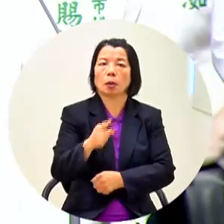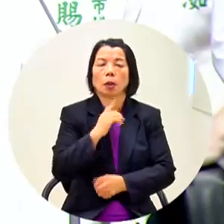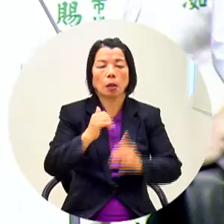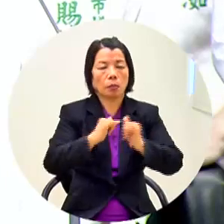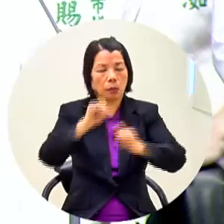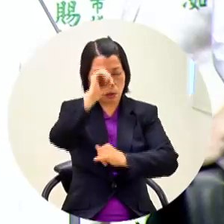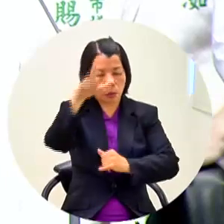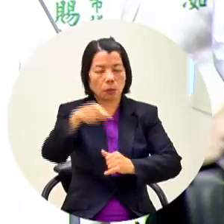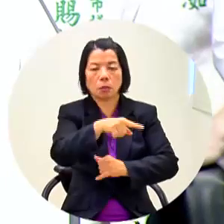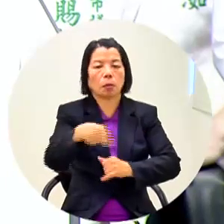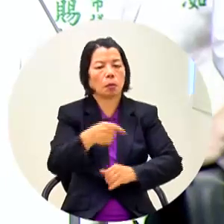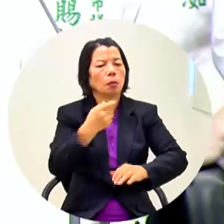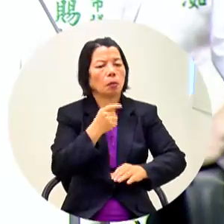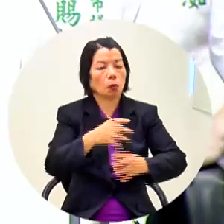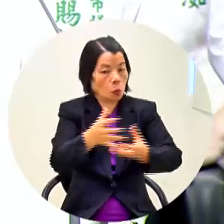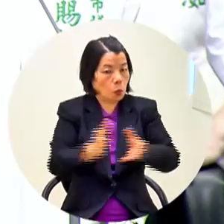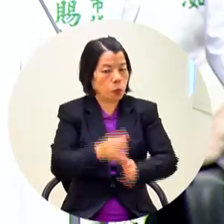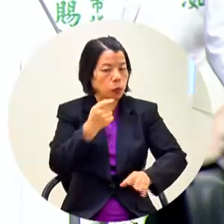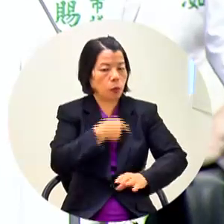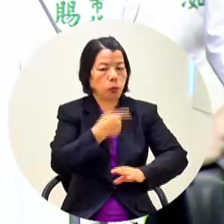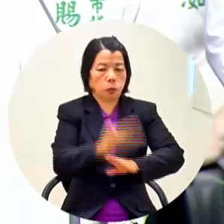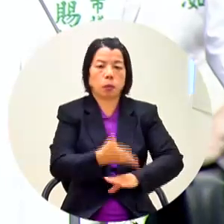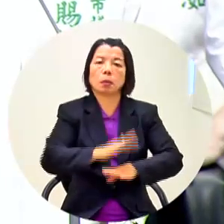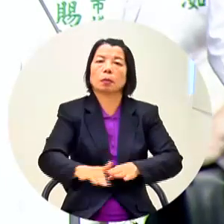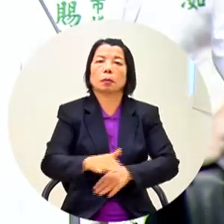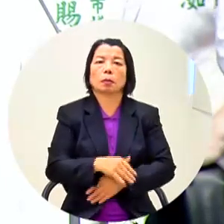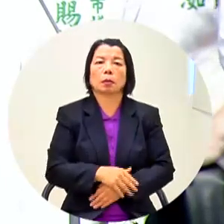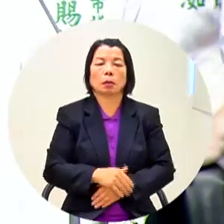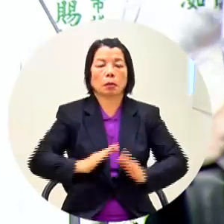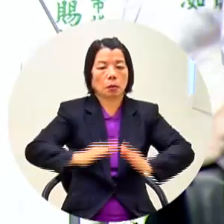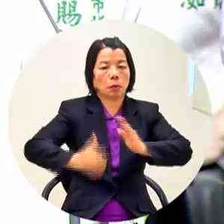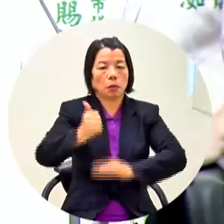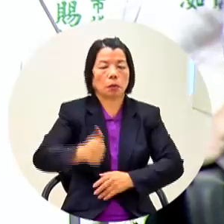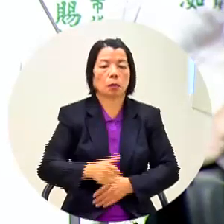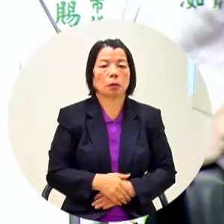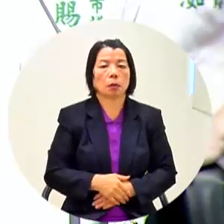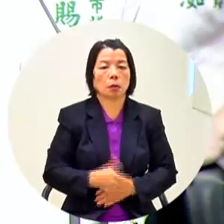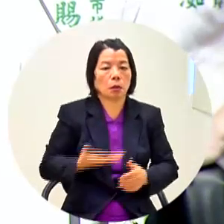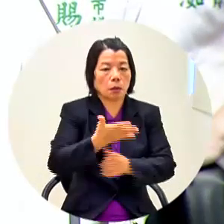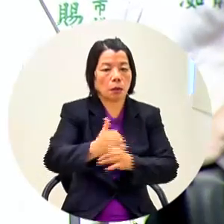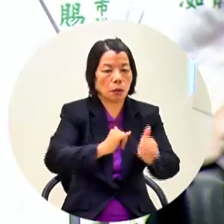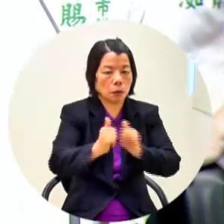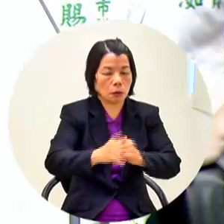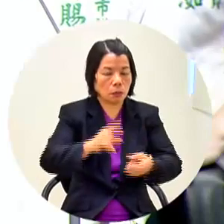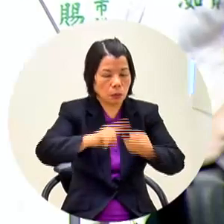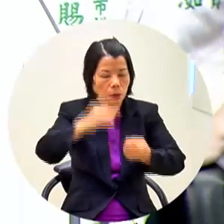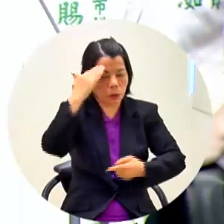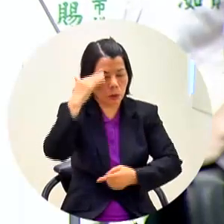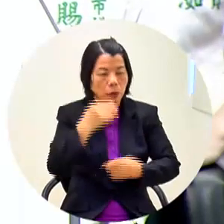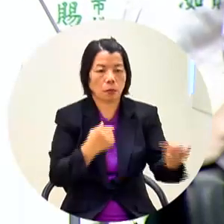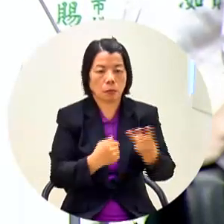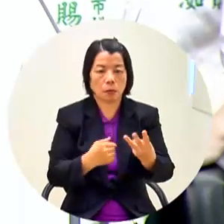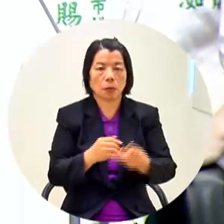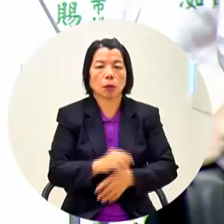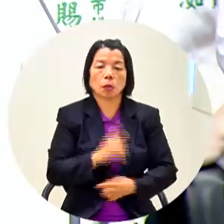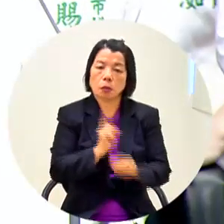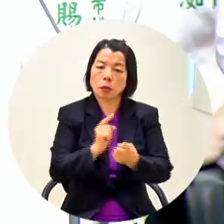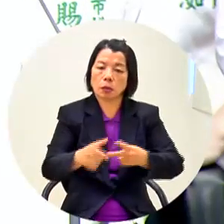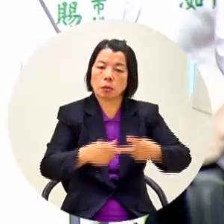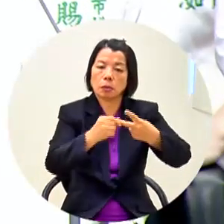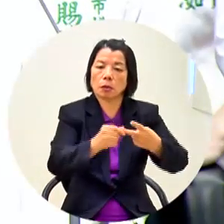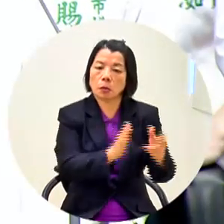心啦。哦，所以市长，是不是请你要还给高雄市民三个道歉？针对你的二倍金乱